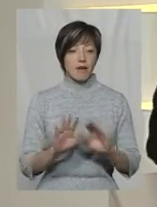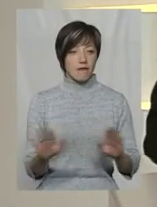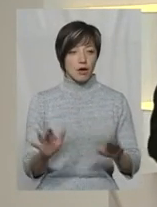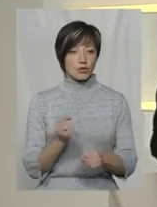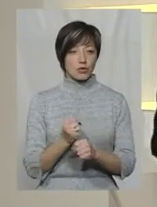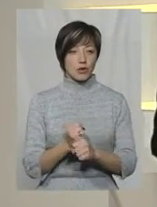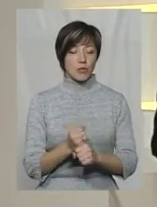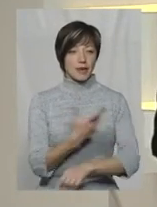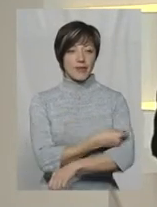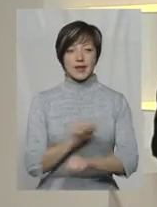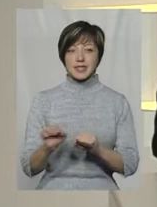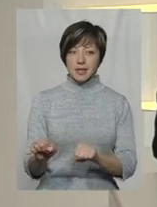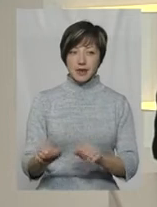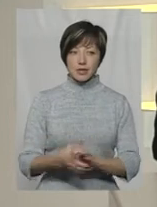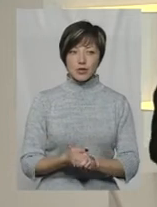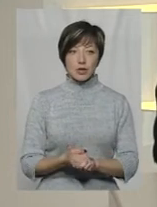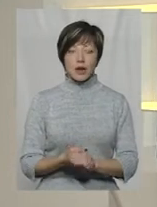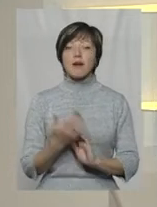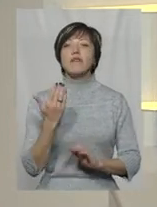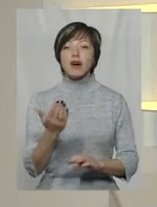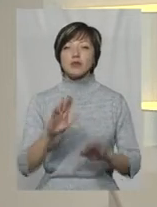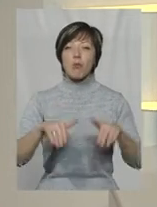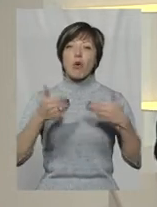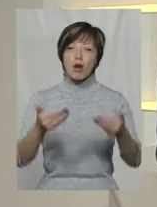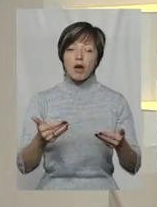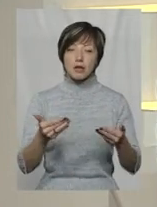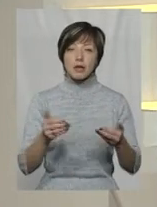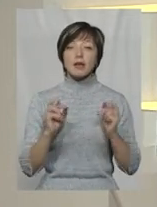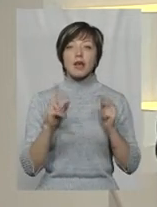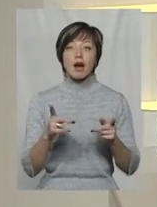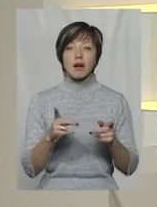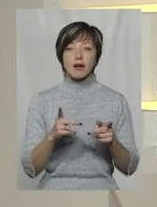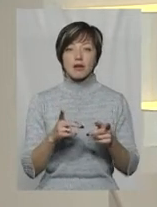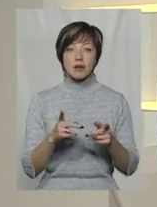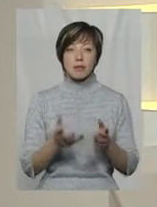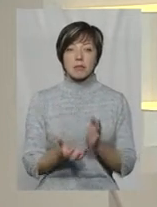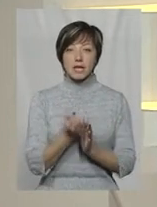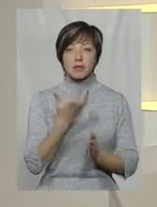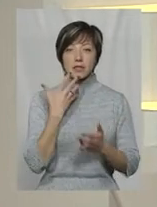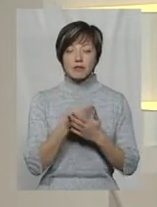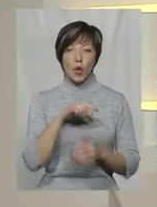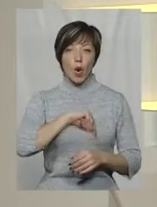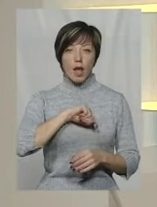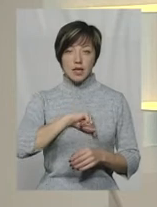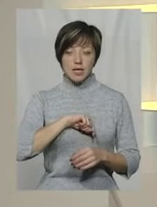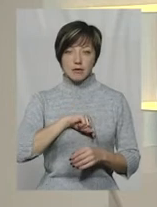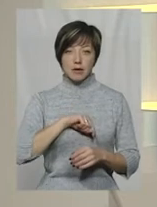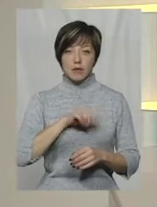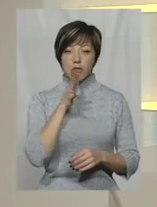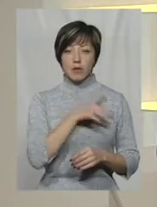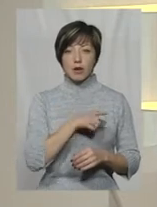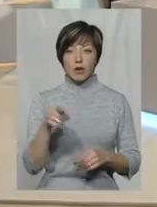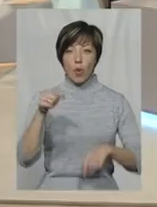робити вакцинацію, ваші поради щодо того, як підтримати свій організм